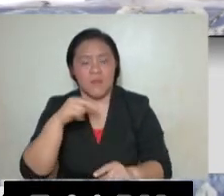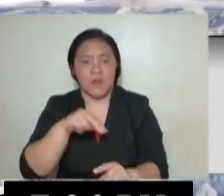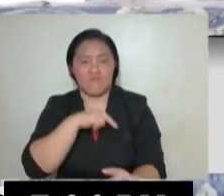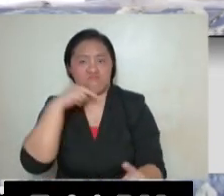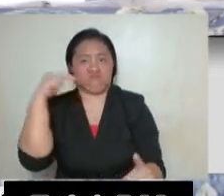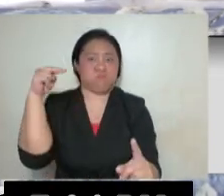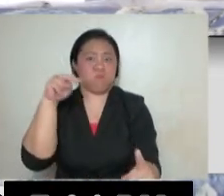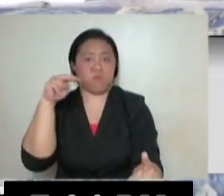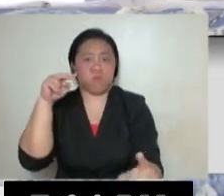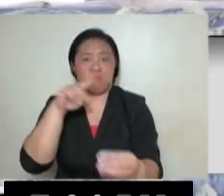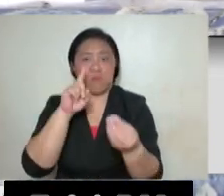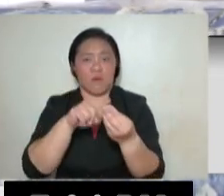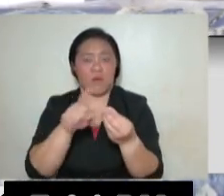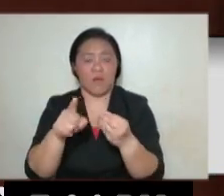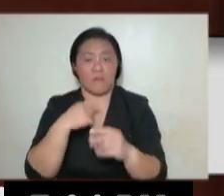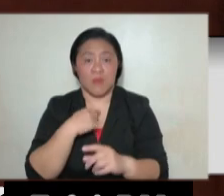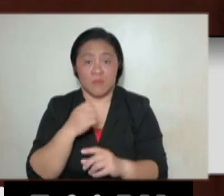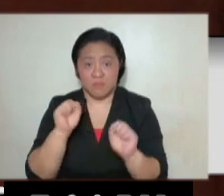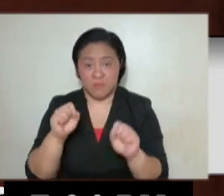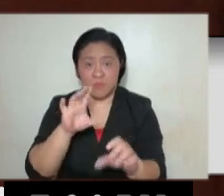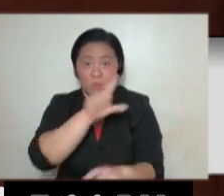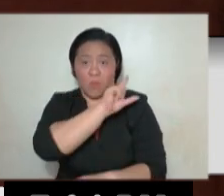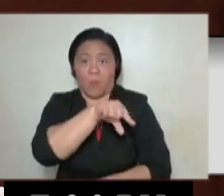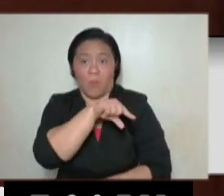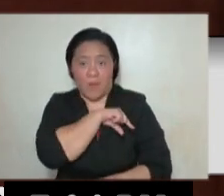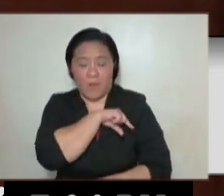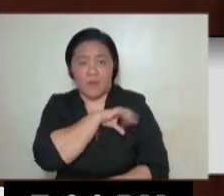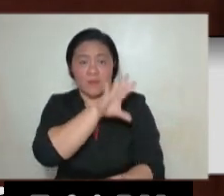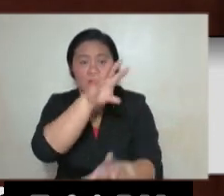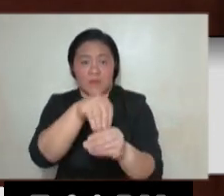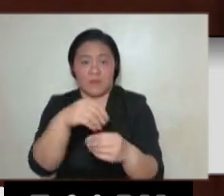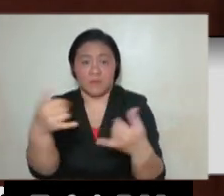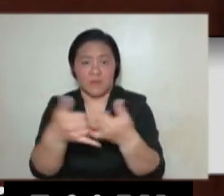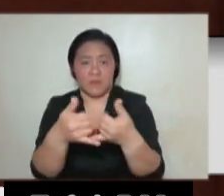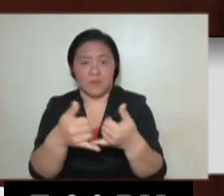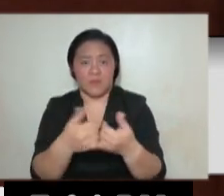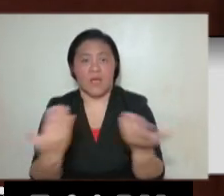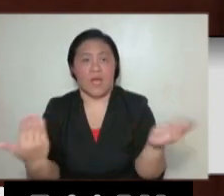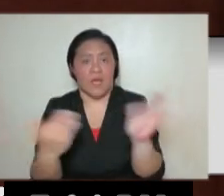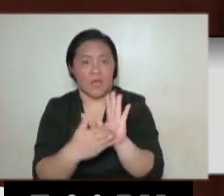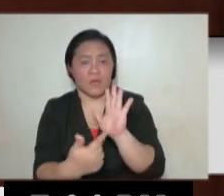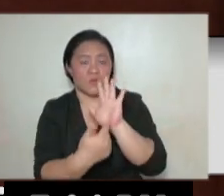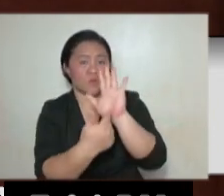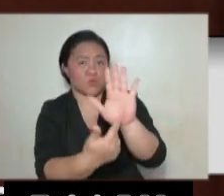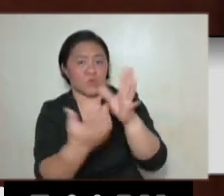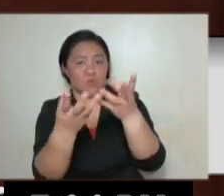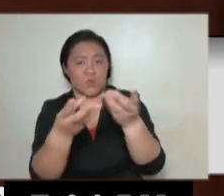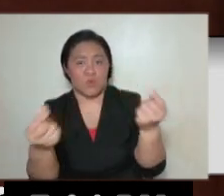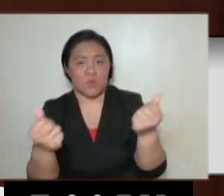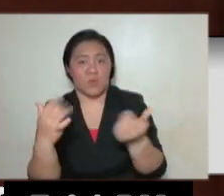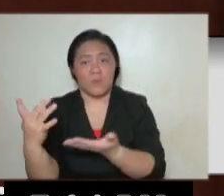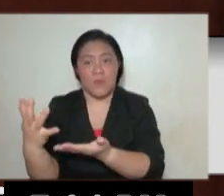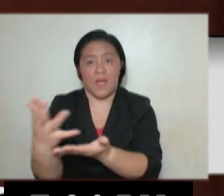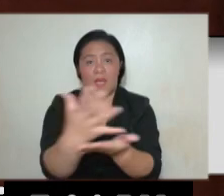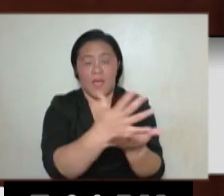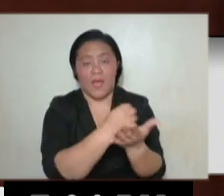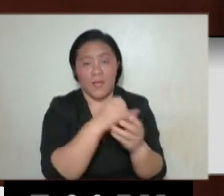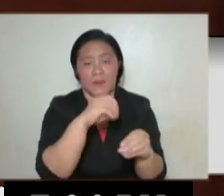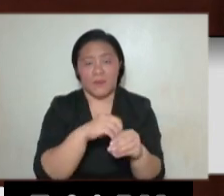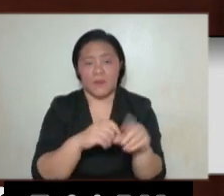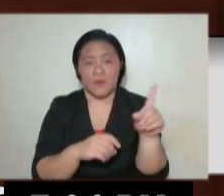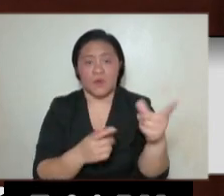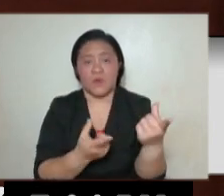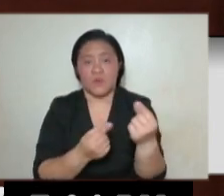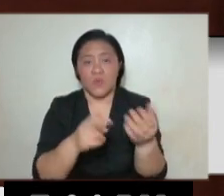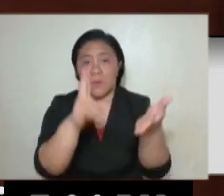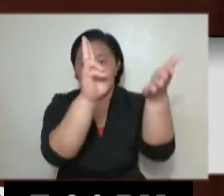eligibility status ni alohi at nagpresenta ng isa na namang solusyon na maglikom ang kampo ng Foxes ng pirma